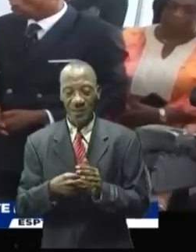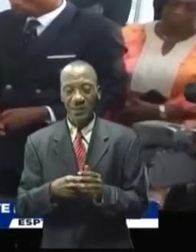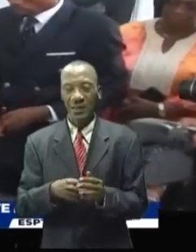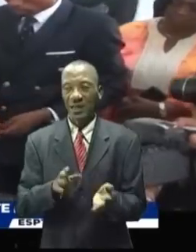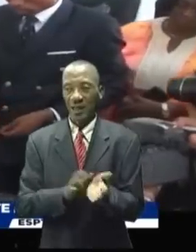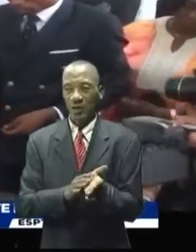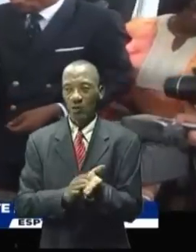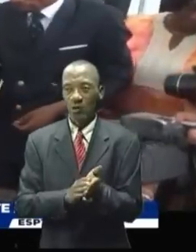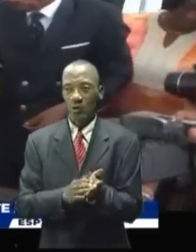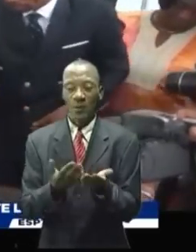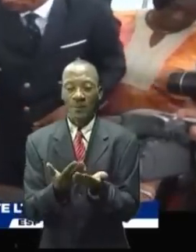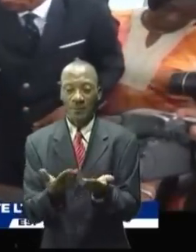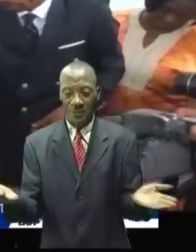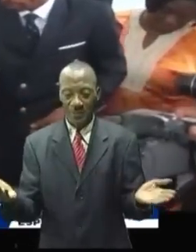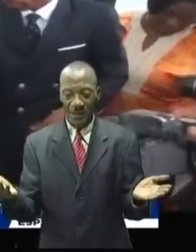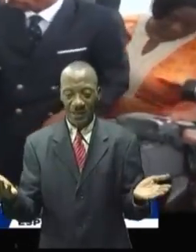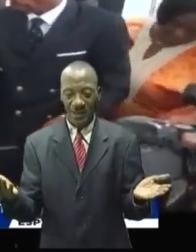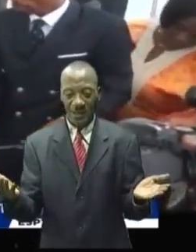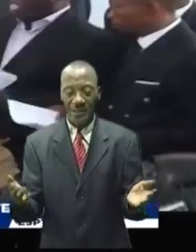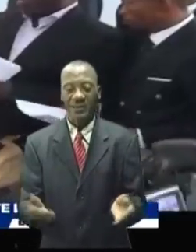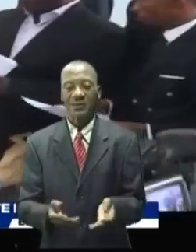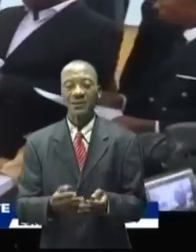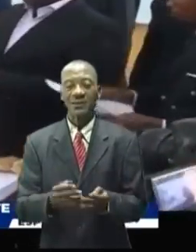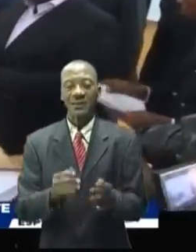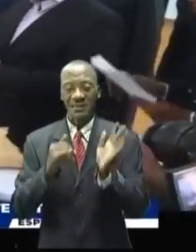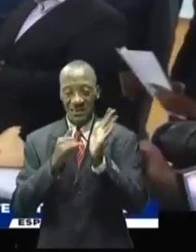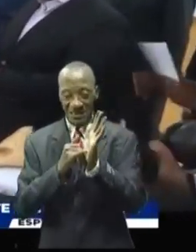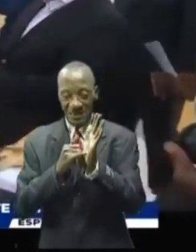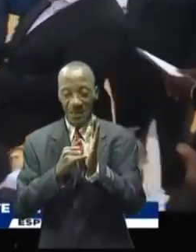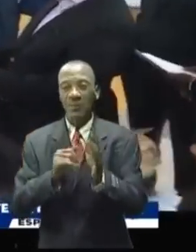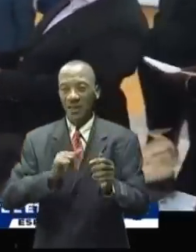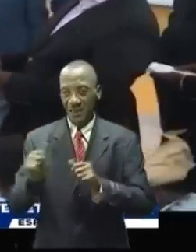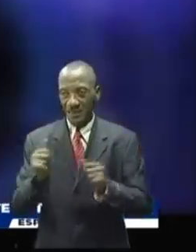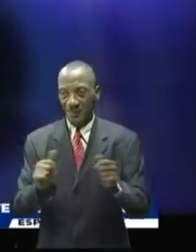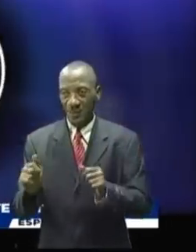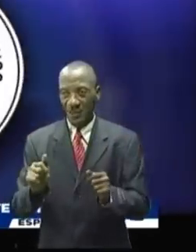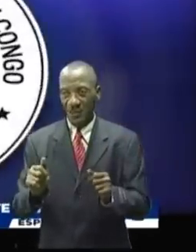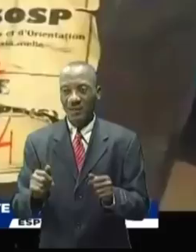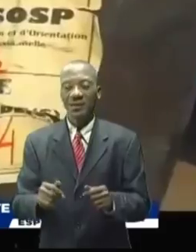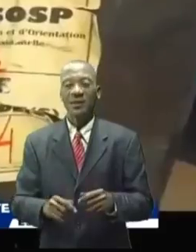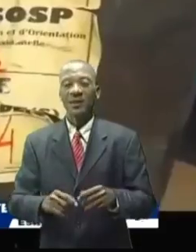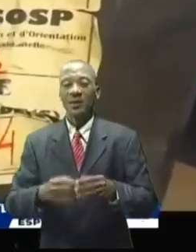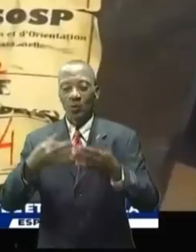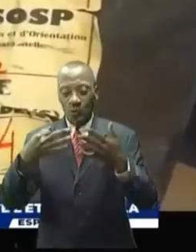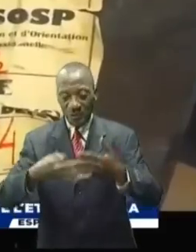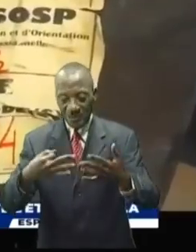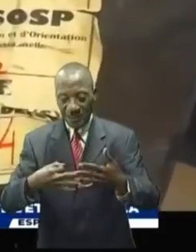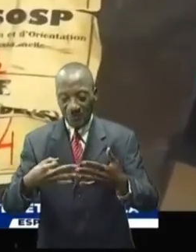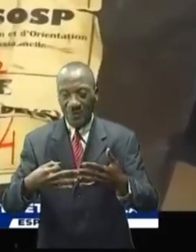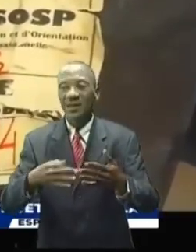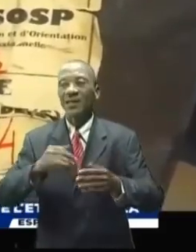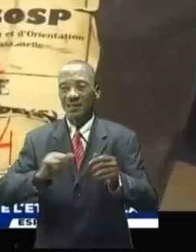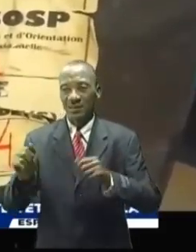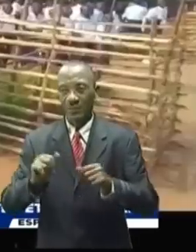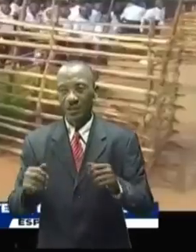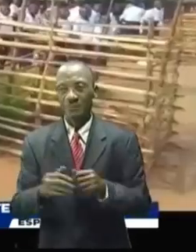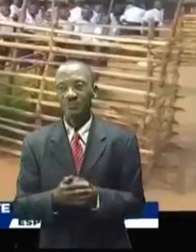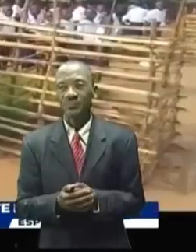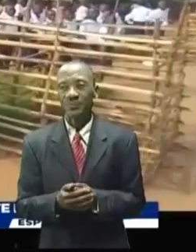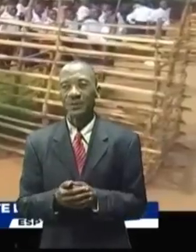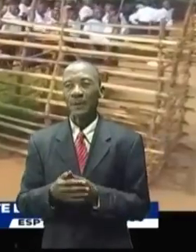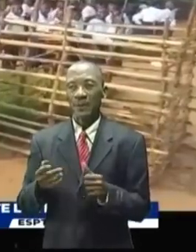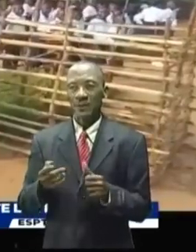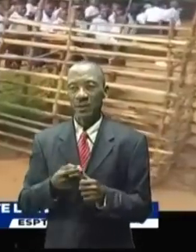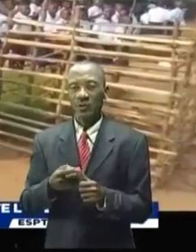de l'unité pédagogique du pays et le ciment de la cohésion nationale. Les coups d'envoi de TENASOPT dans les territoires